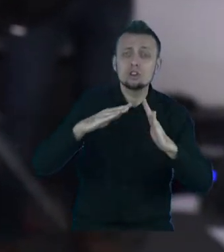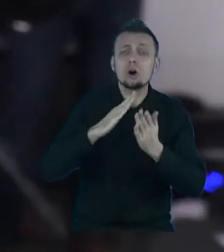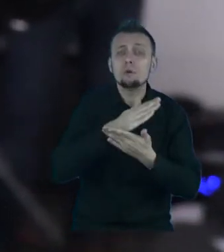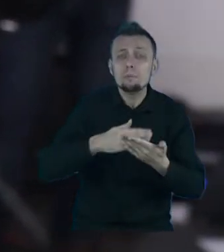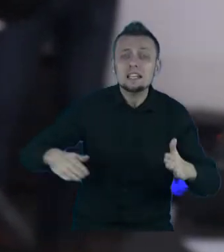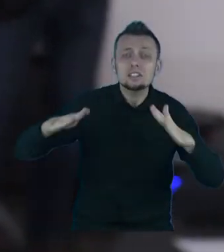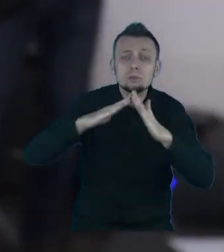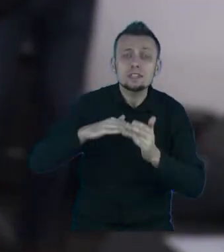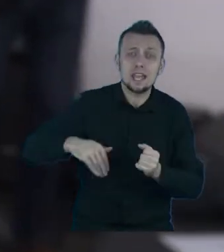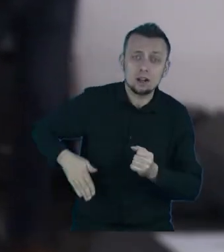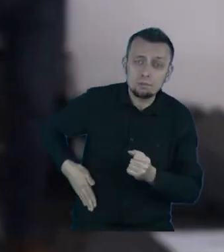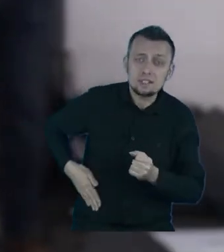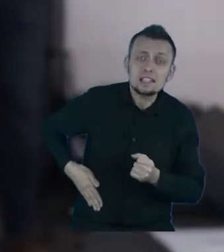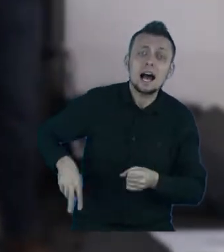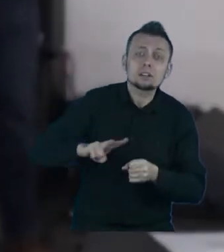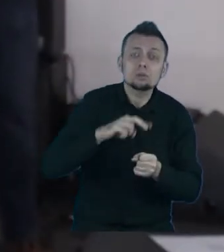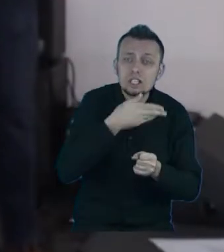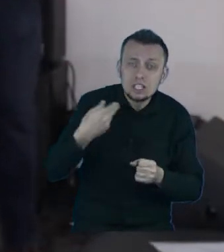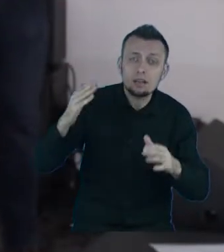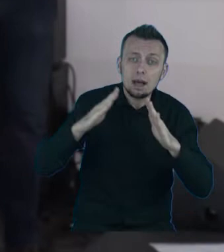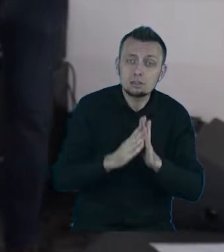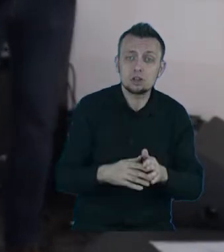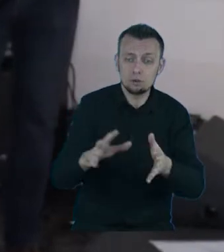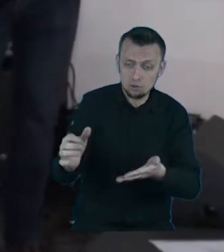Dla Wiadomości Dnia Natalia Gackowska.